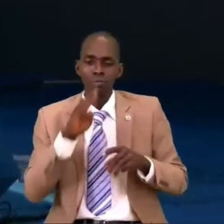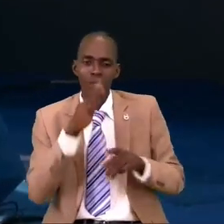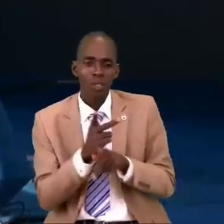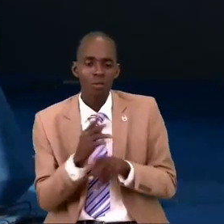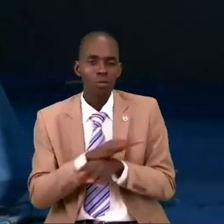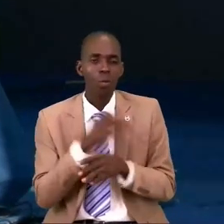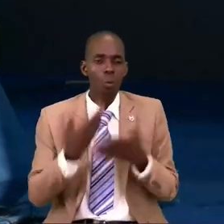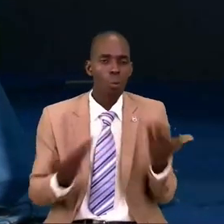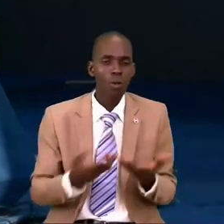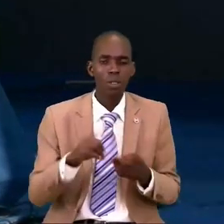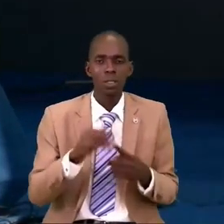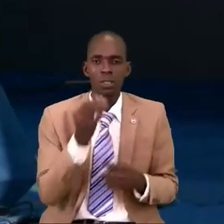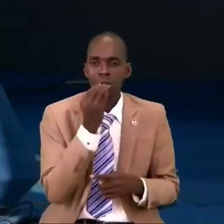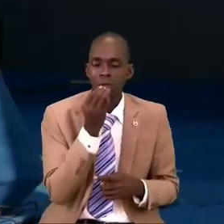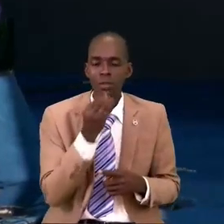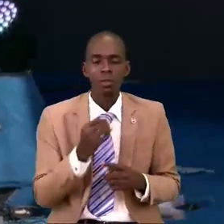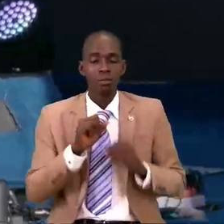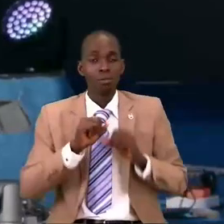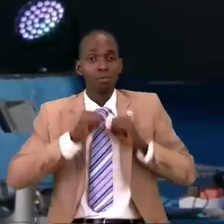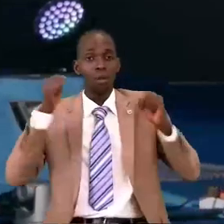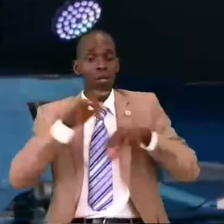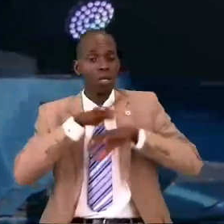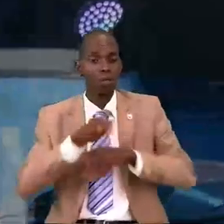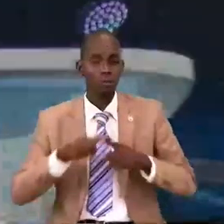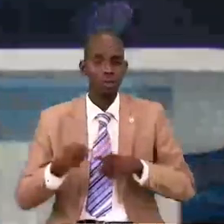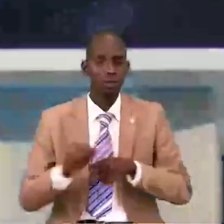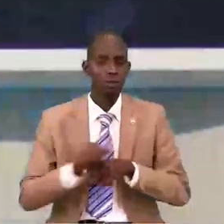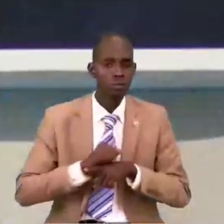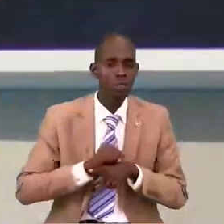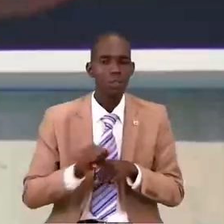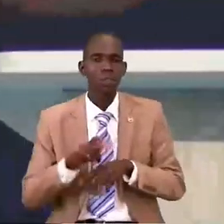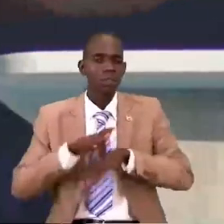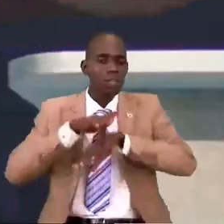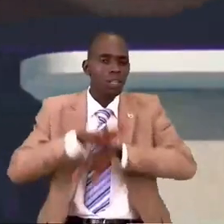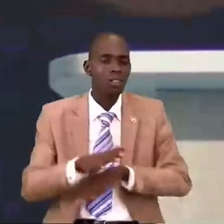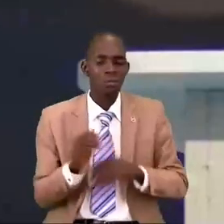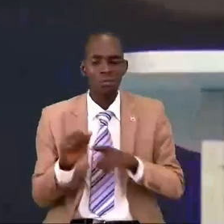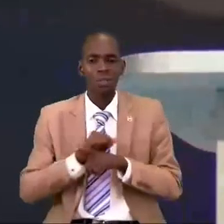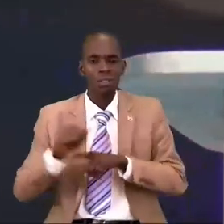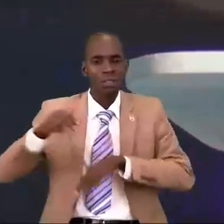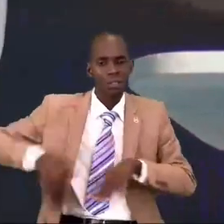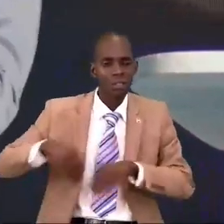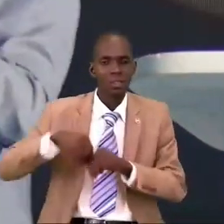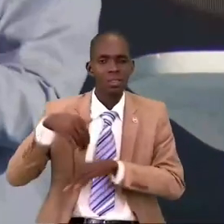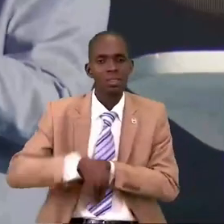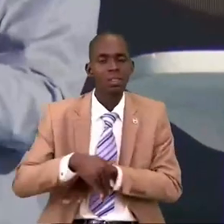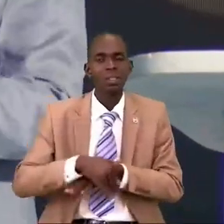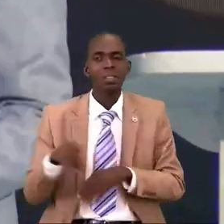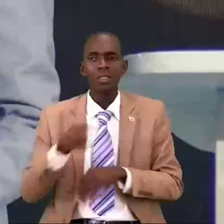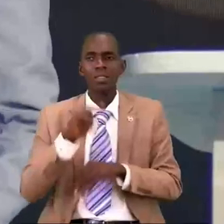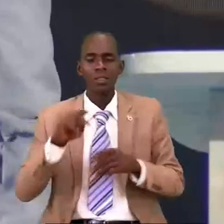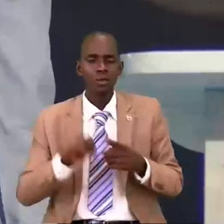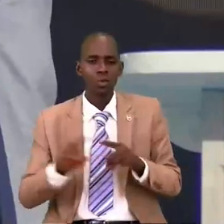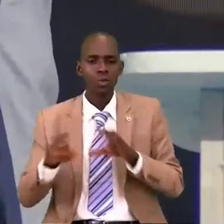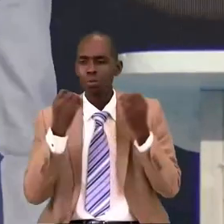de pratique. Parfois, ils doivent cogner ces sacs-là, chacun sur terre. Si nous voulons donc faire quelque chose qui a